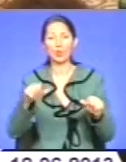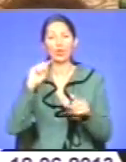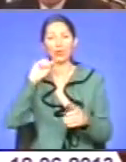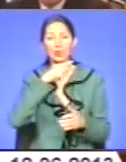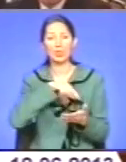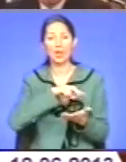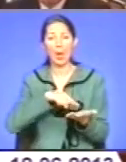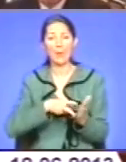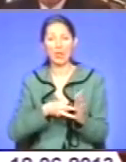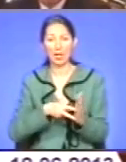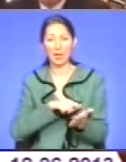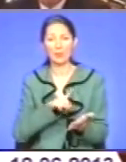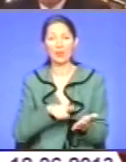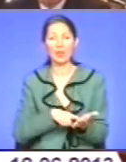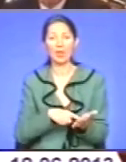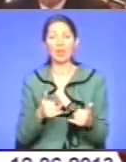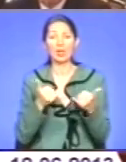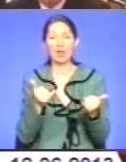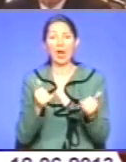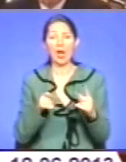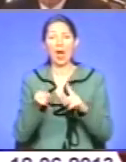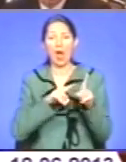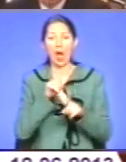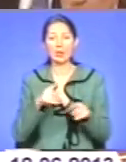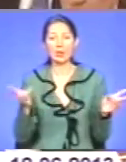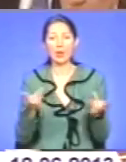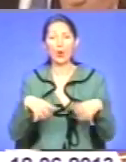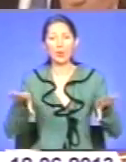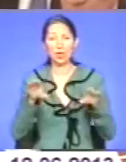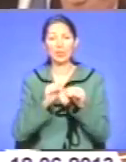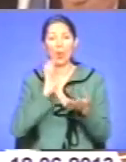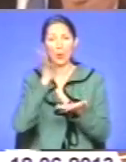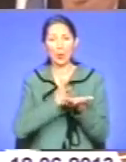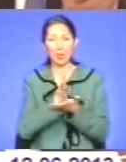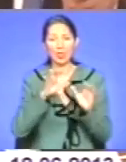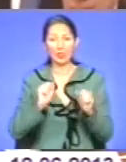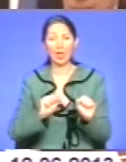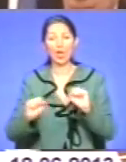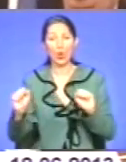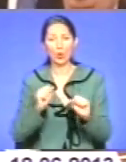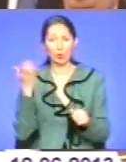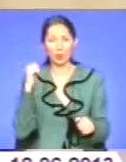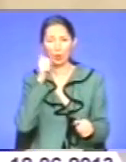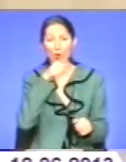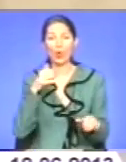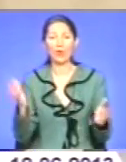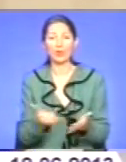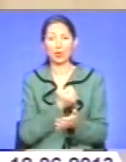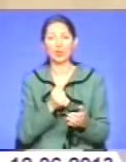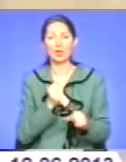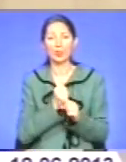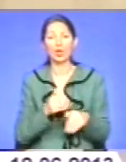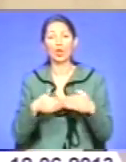реалізації національного плану дій потрібна консолідація політики, влади й уряду. Минулого року вдалося досягнути значних зрушень у соціальній сфері,